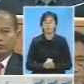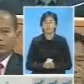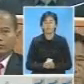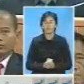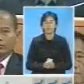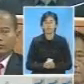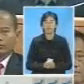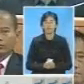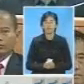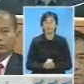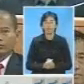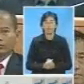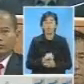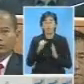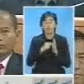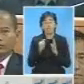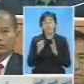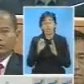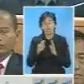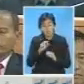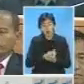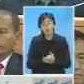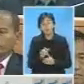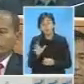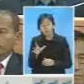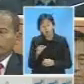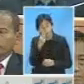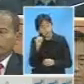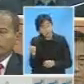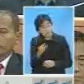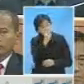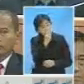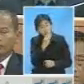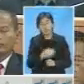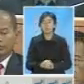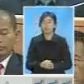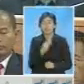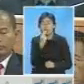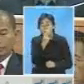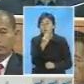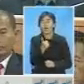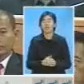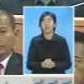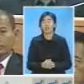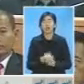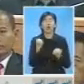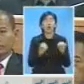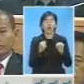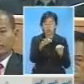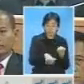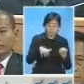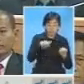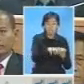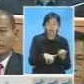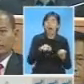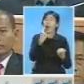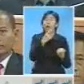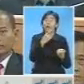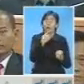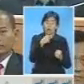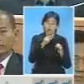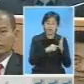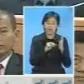ขออนุญาตครับท่านสาธิตวงศ์หนองเตยบอกว่ามีคลิปท่านเปิดมาสิครับ ว่ารถของใครเป็นคนไปจ้วงดินทิ้งฝั่งปากเกร็ด